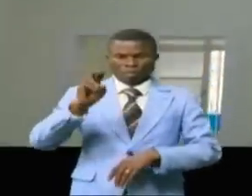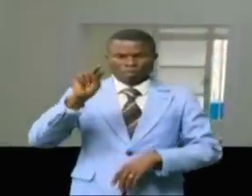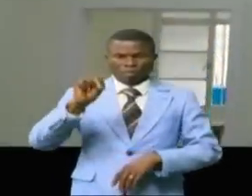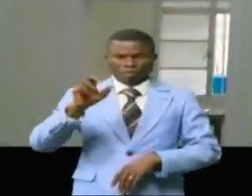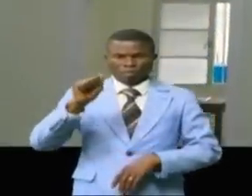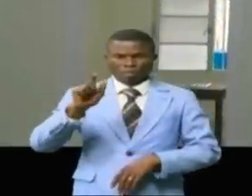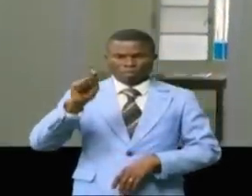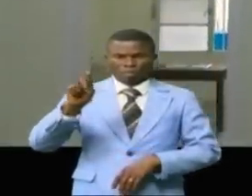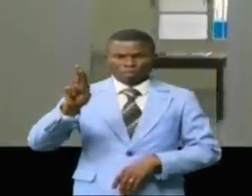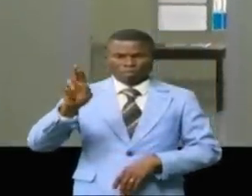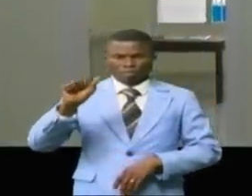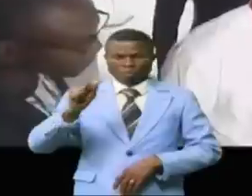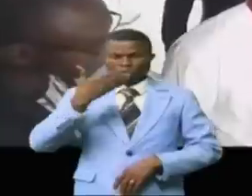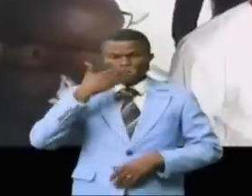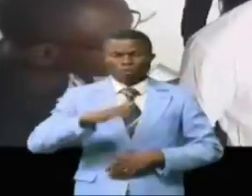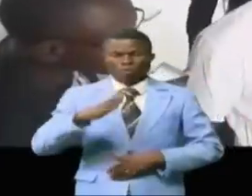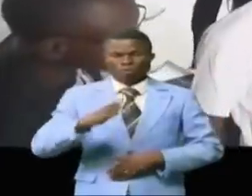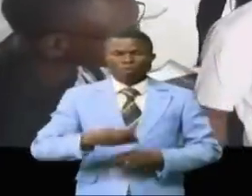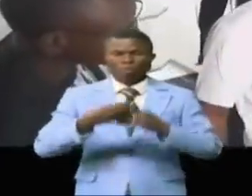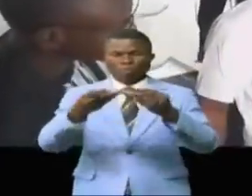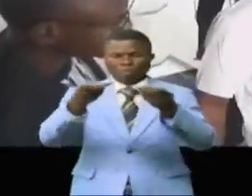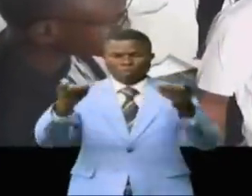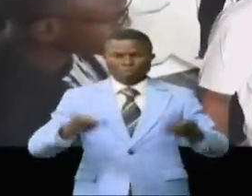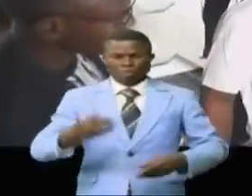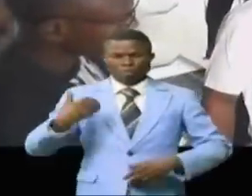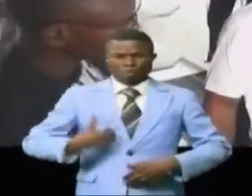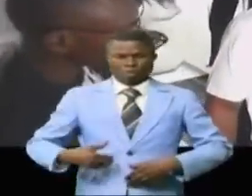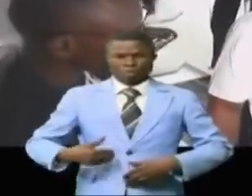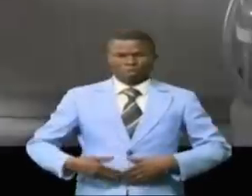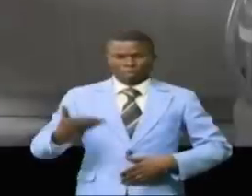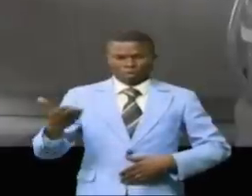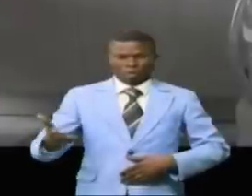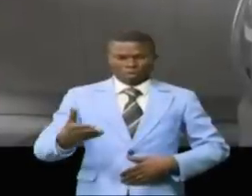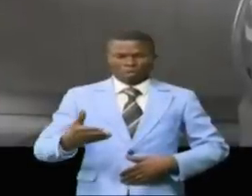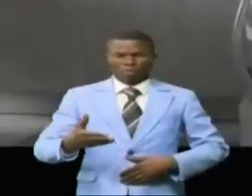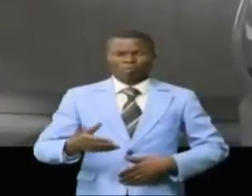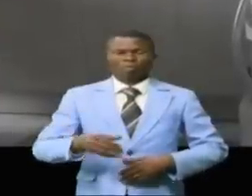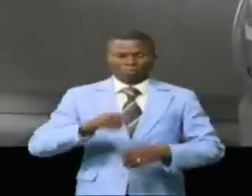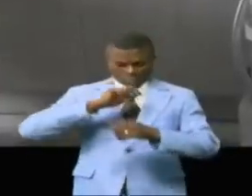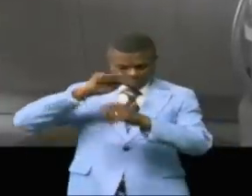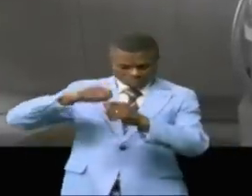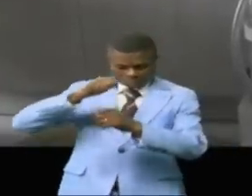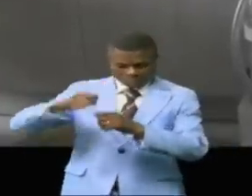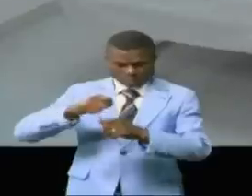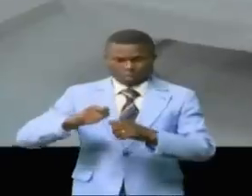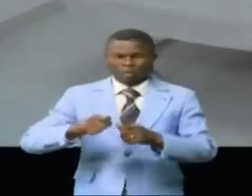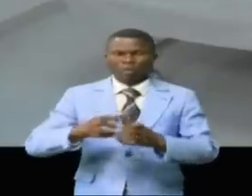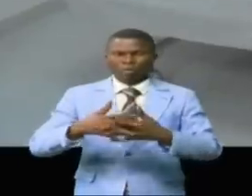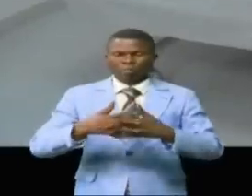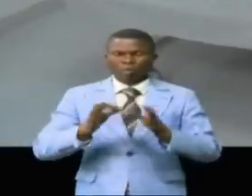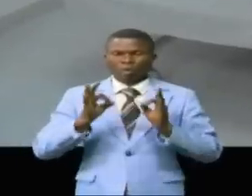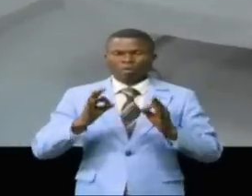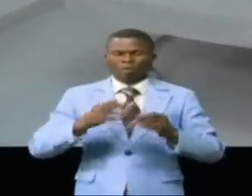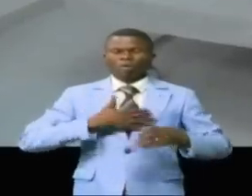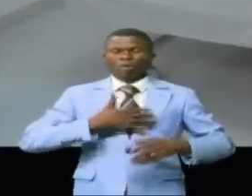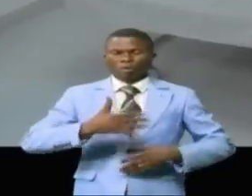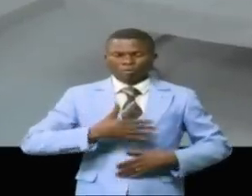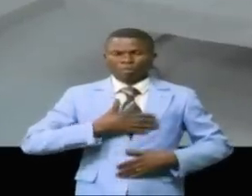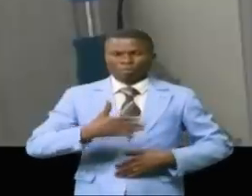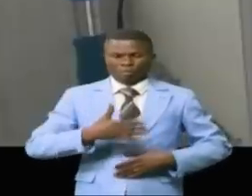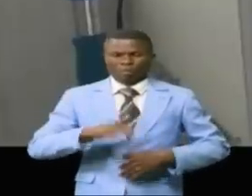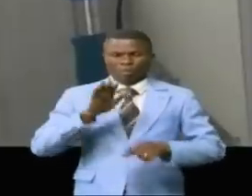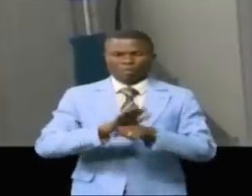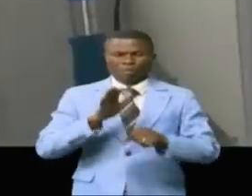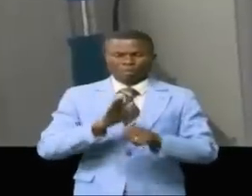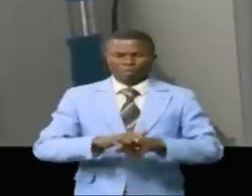Ces centres sont dotés de plateaux techniques de technologie de pointe. Les laboratoires sont équipés d'aspirateurs, une centaine de lits,